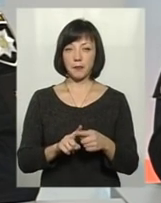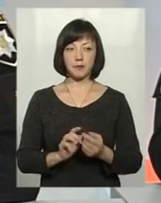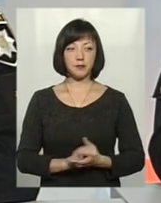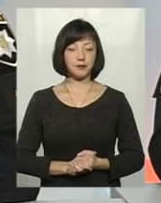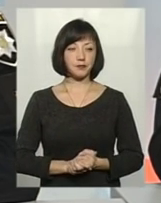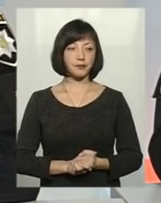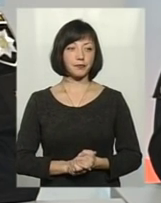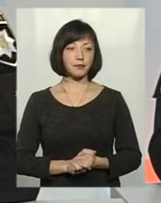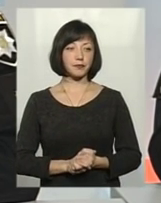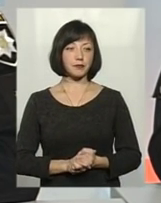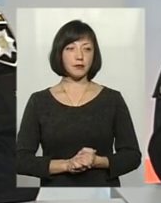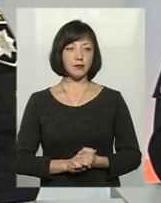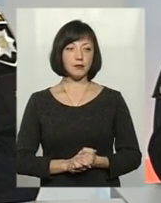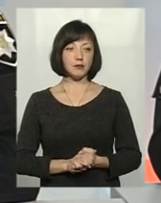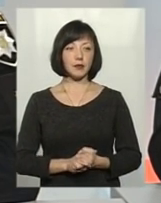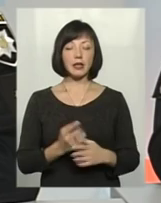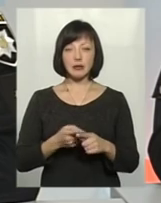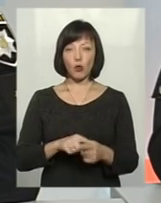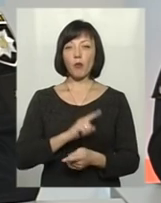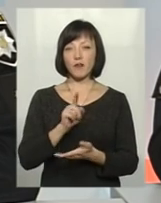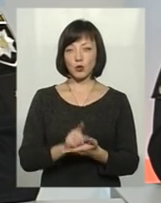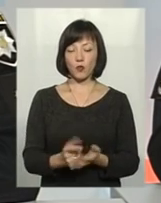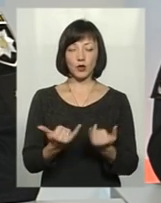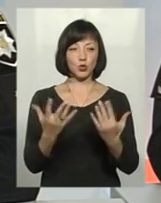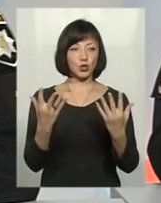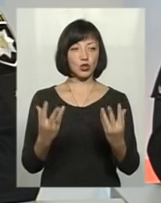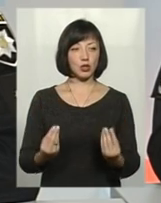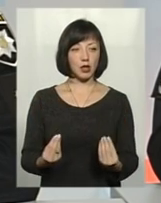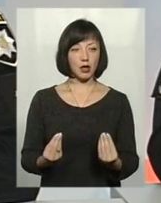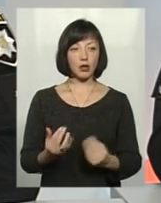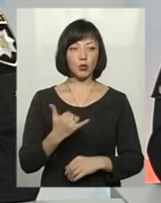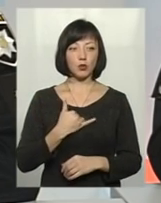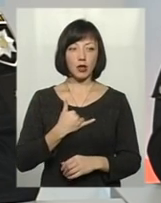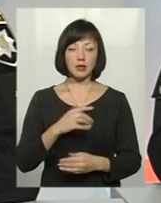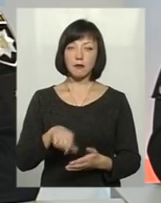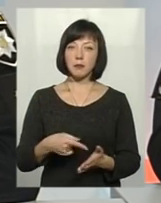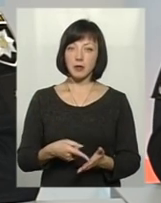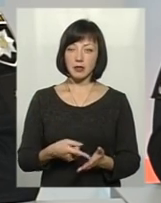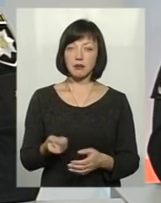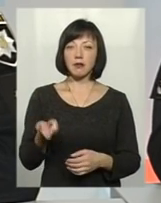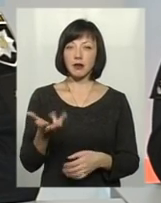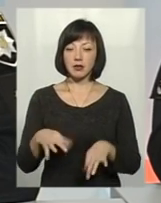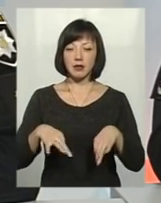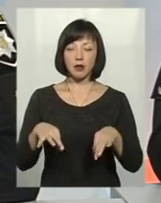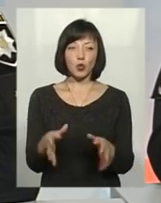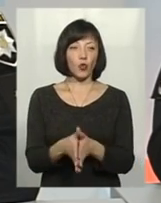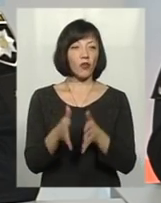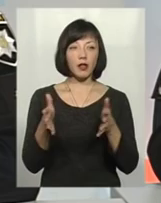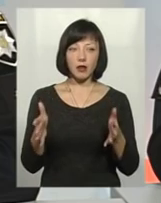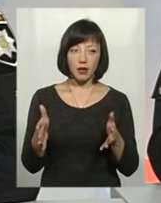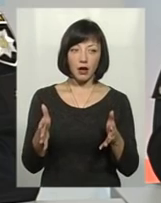облаштувати ці паркувальні майданчики. Це обов'язково на сьогоднішній день. В нас в місті кількість транспорту дуже велика,